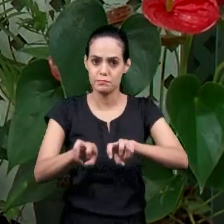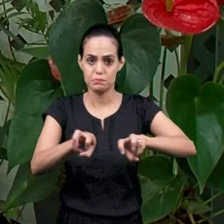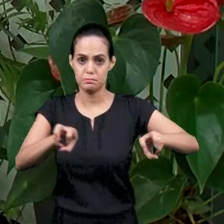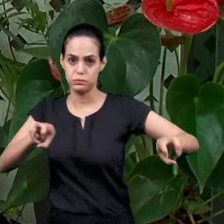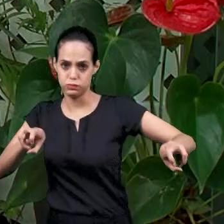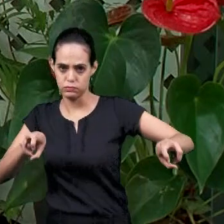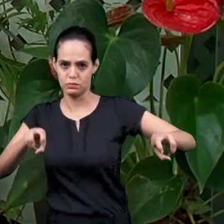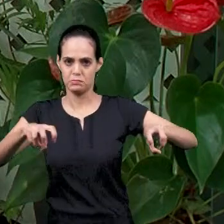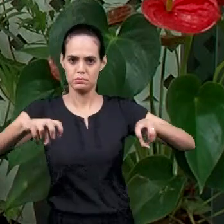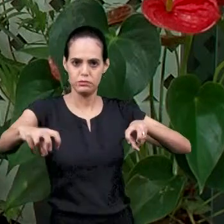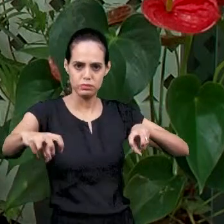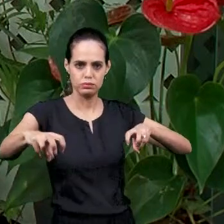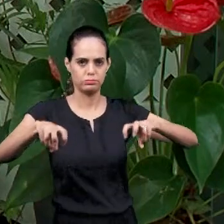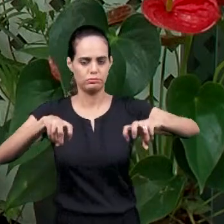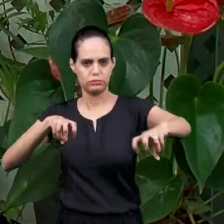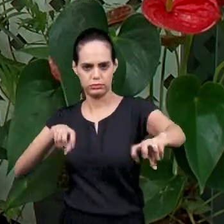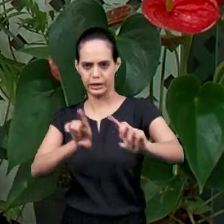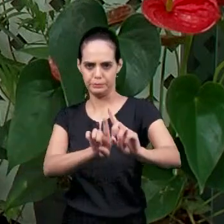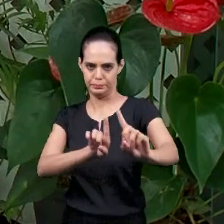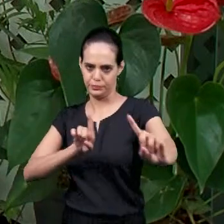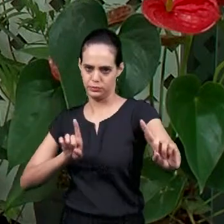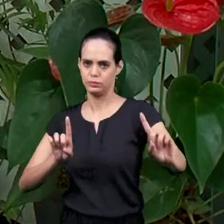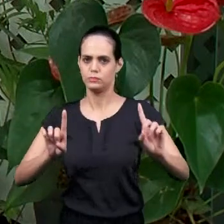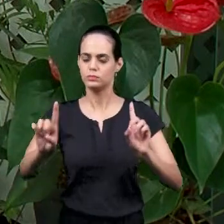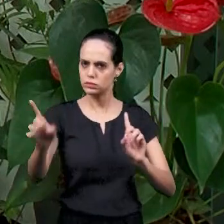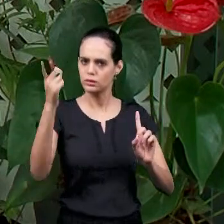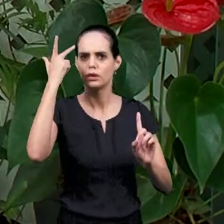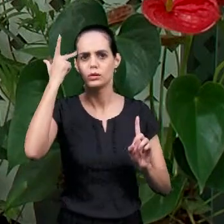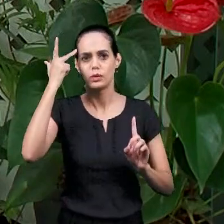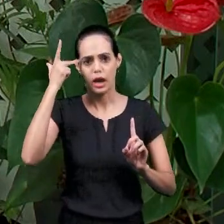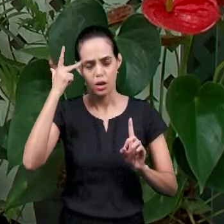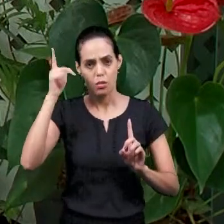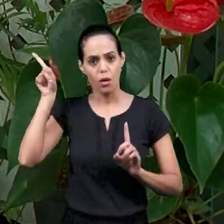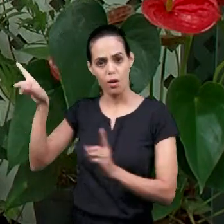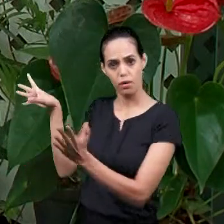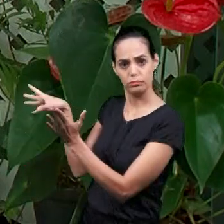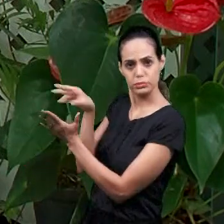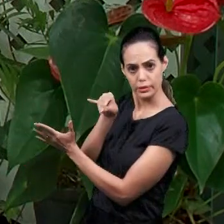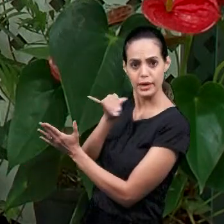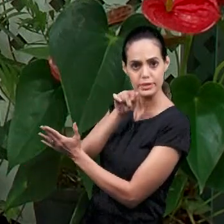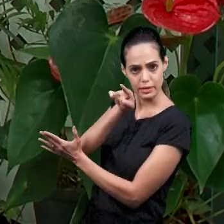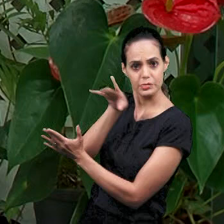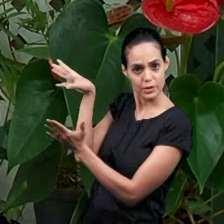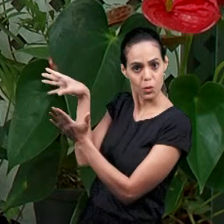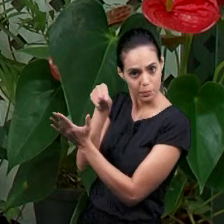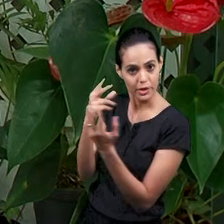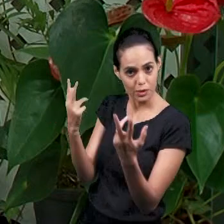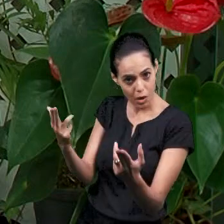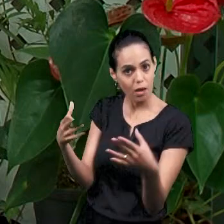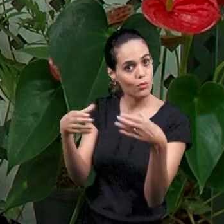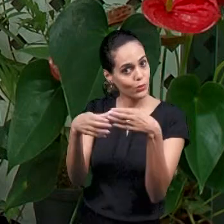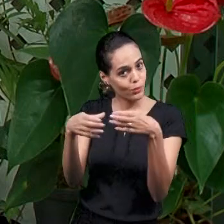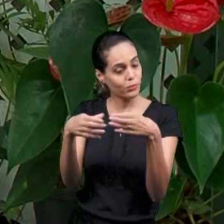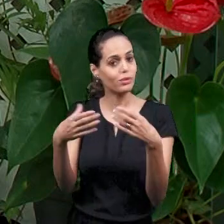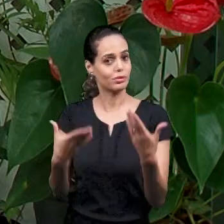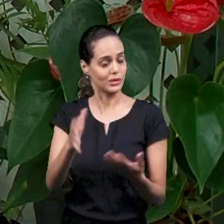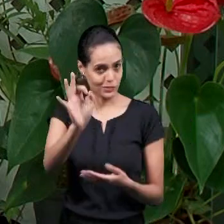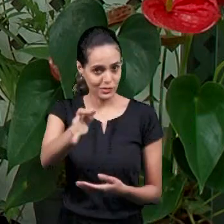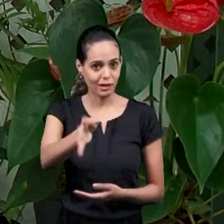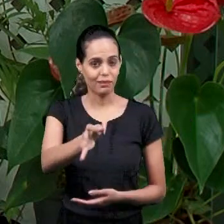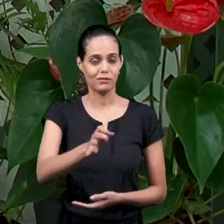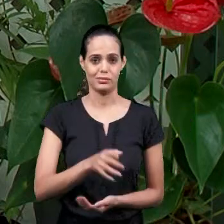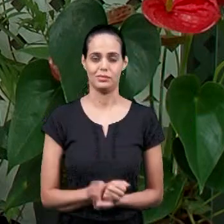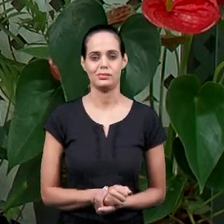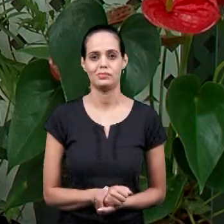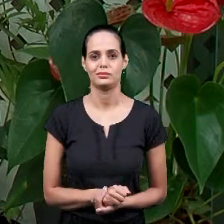avec un éloignement naturel qui doit être fait. Un exemple pour tout le monde. Nous sommes ici aussi avec